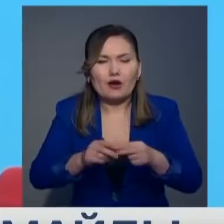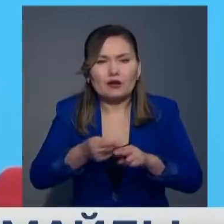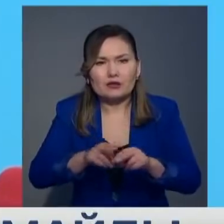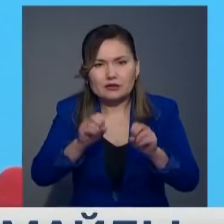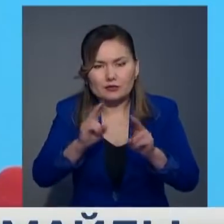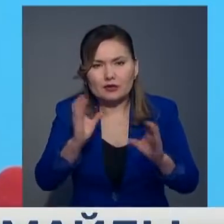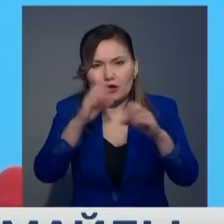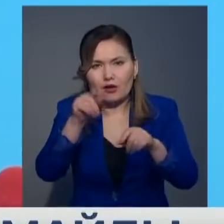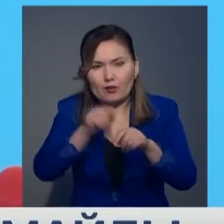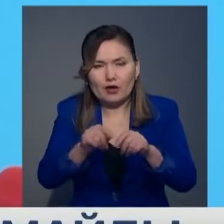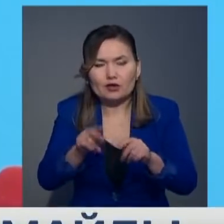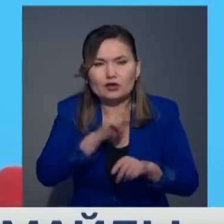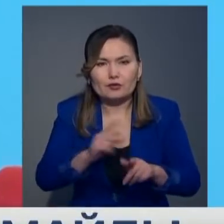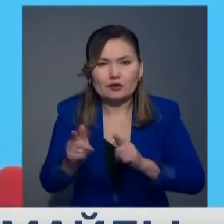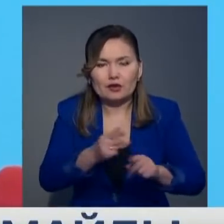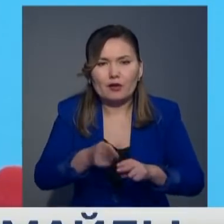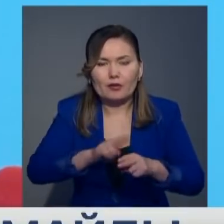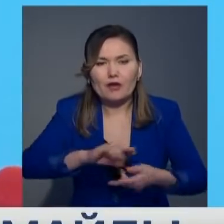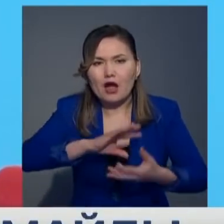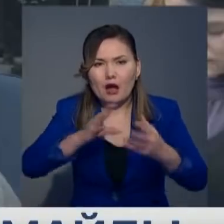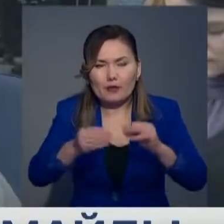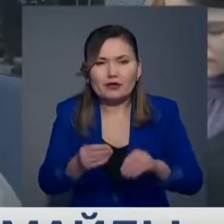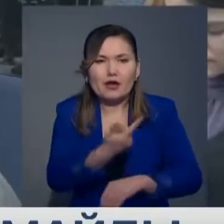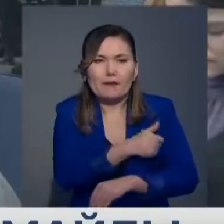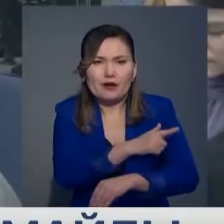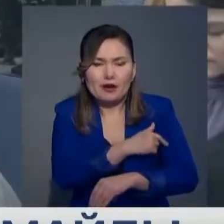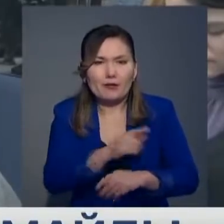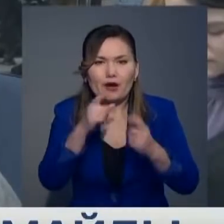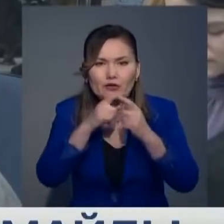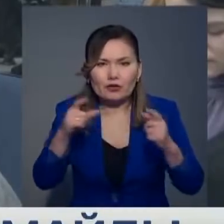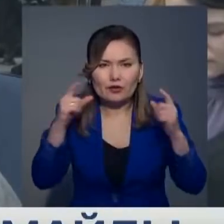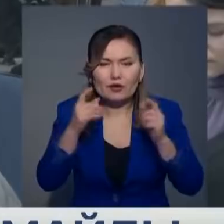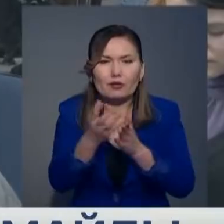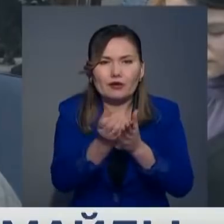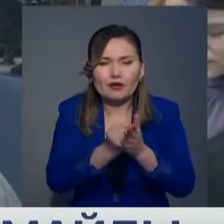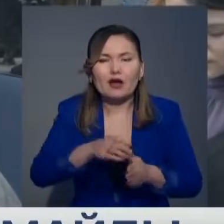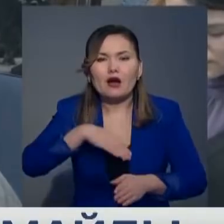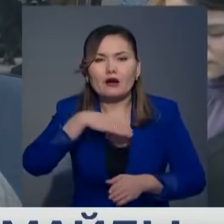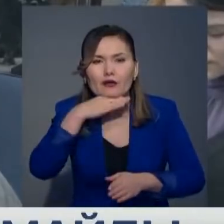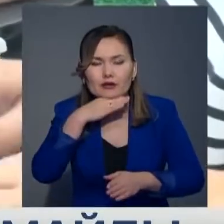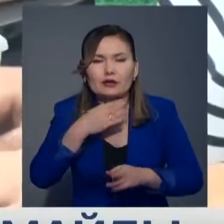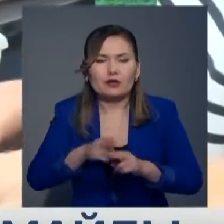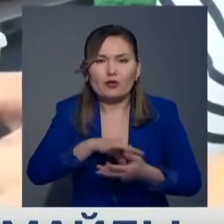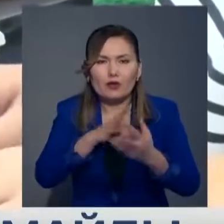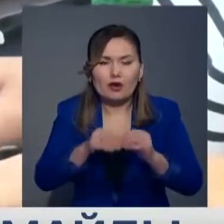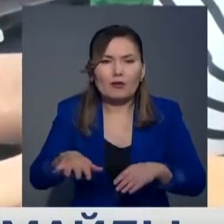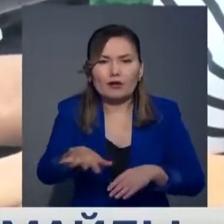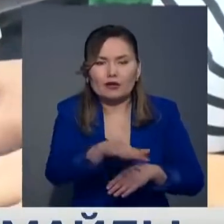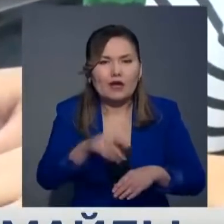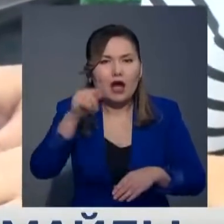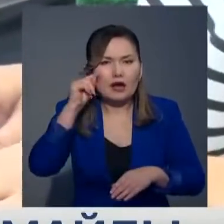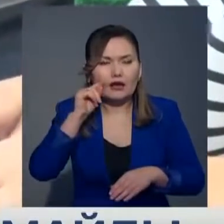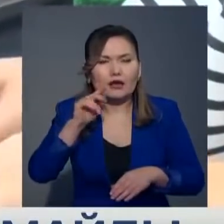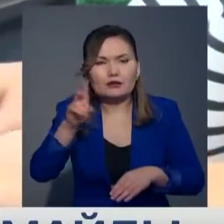зертхана жұмысқа дайын. Сондай ақ тест жүйелері мен медициналық бетперделердің де жеткілікті мөлшері бар. Біраз елдер секілді